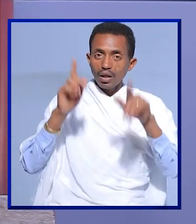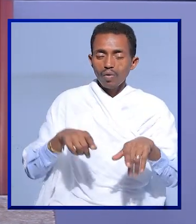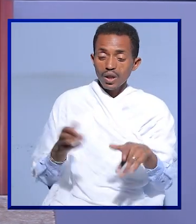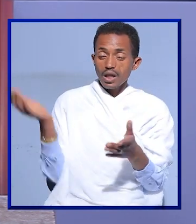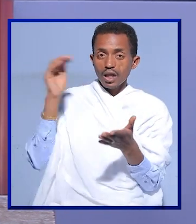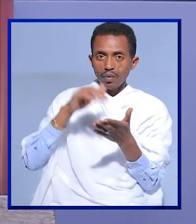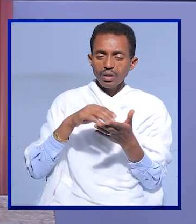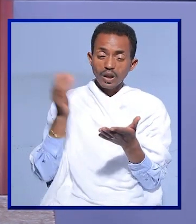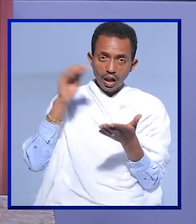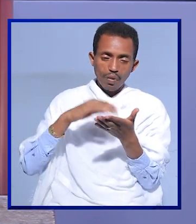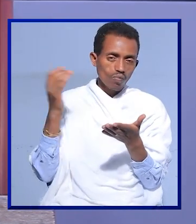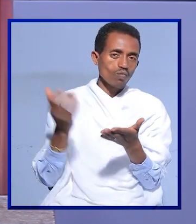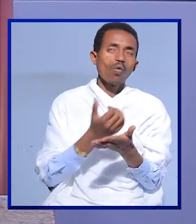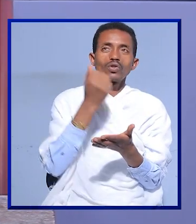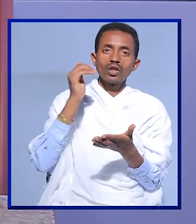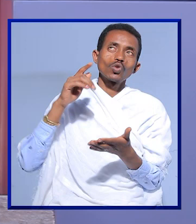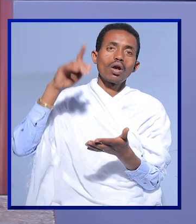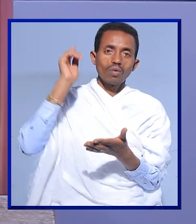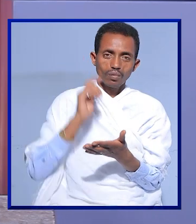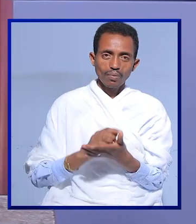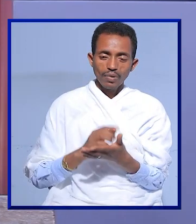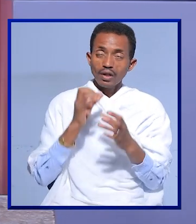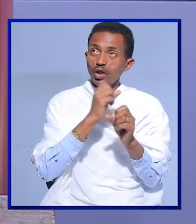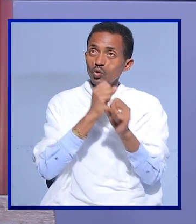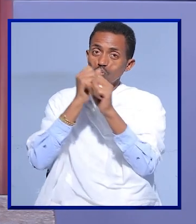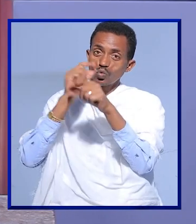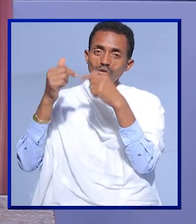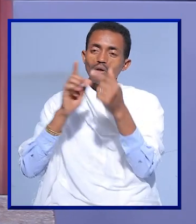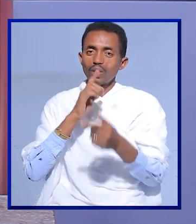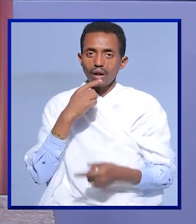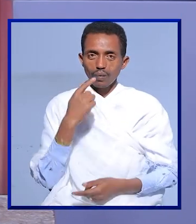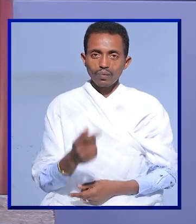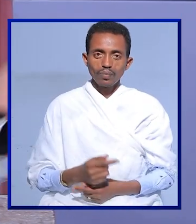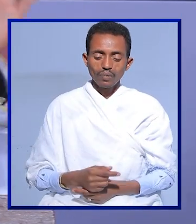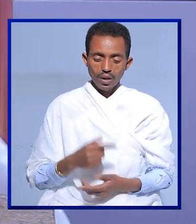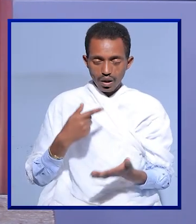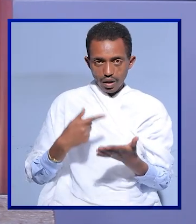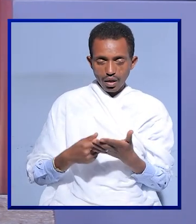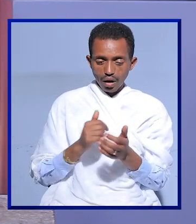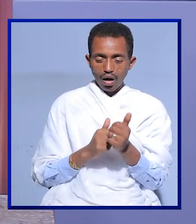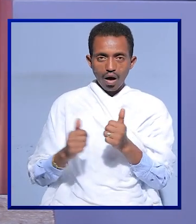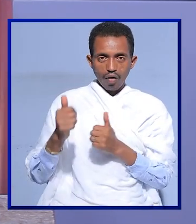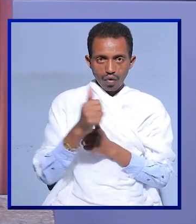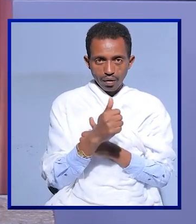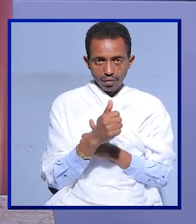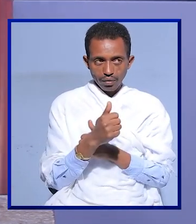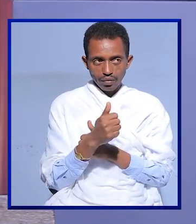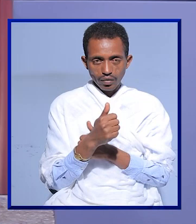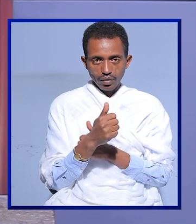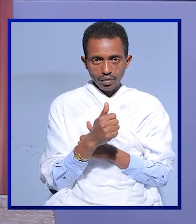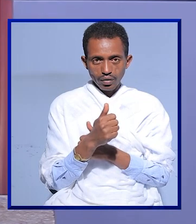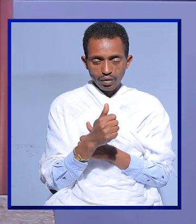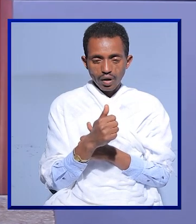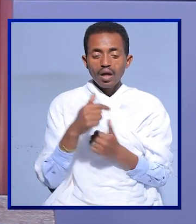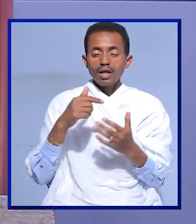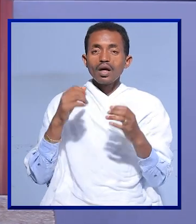እንደገና እወስዳችኋለሁ ይዣችሁ እሄዳለሁ ብሎላል። ይሄ አልፋ የማያልፍ